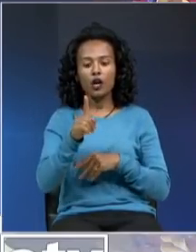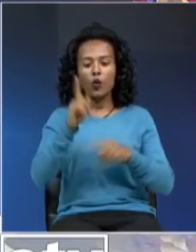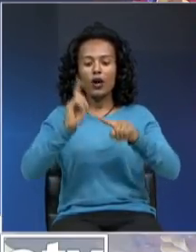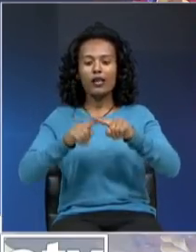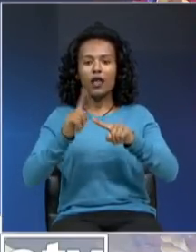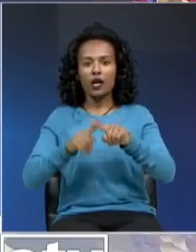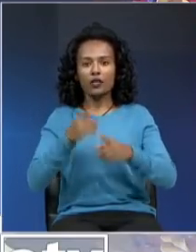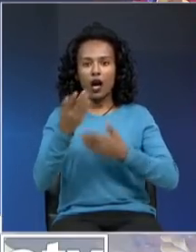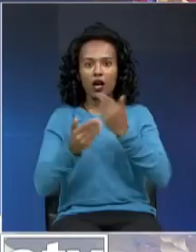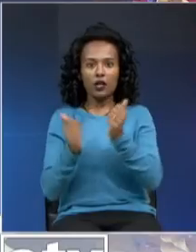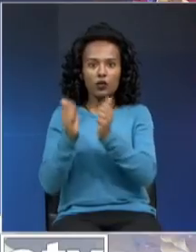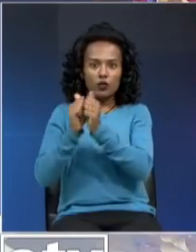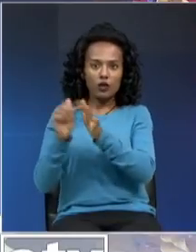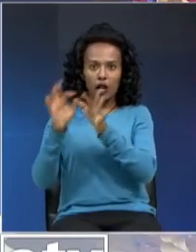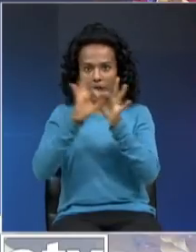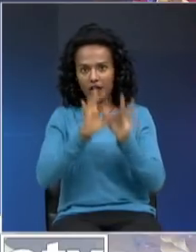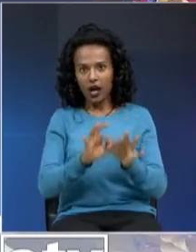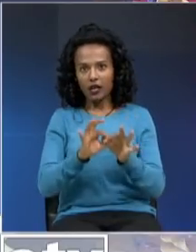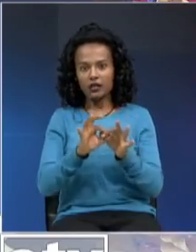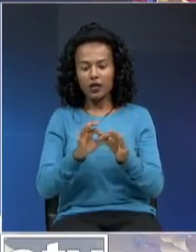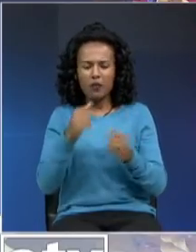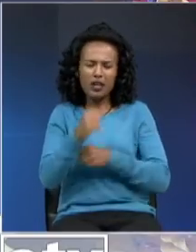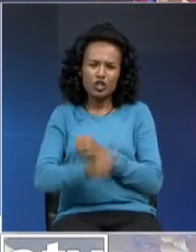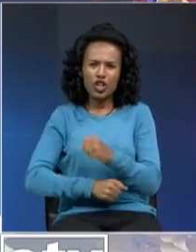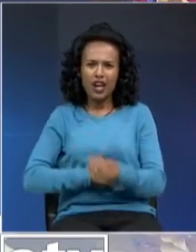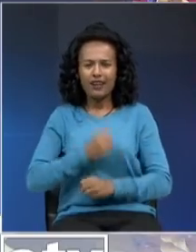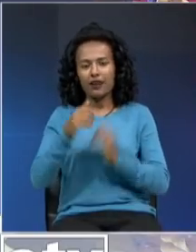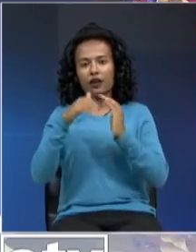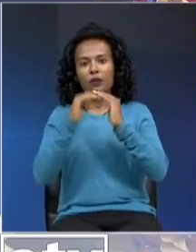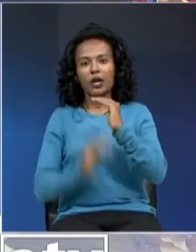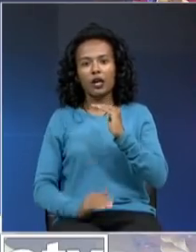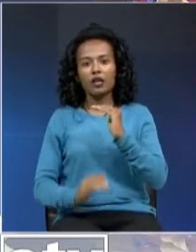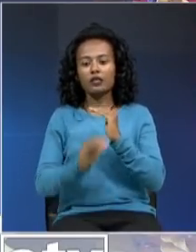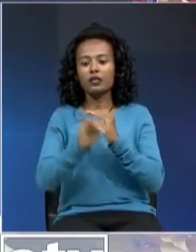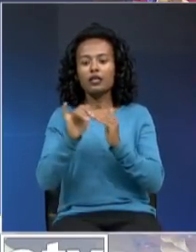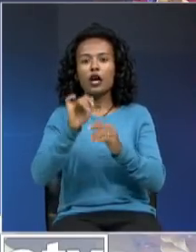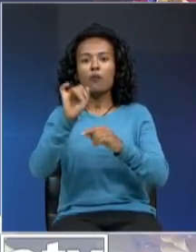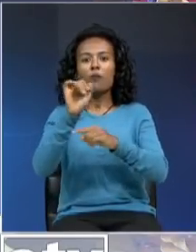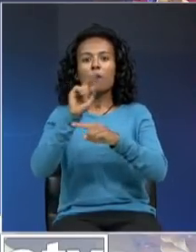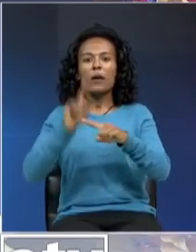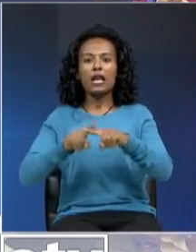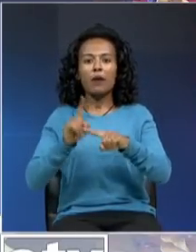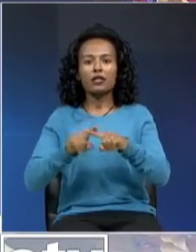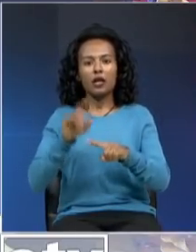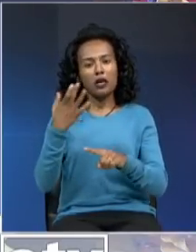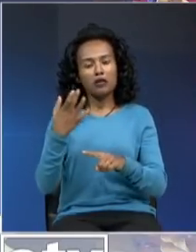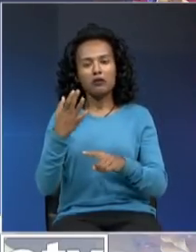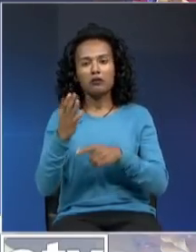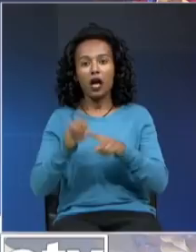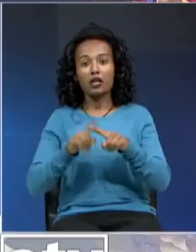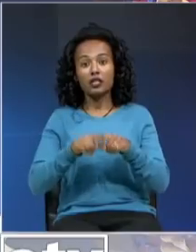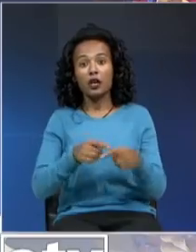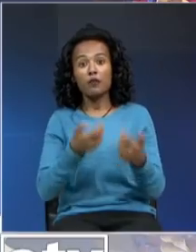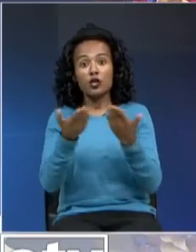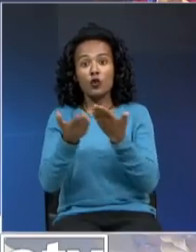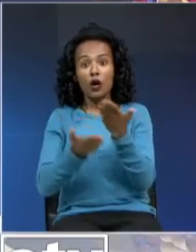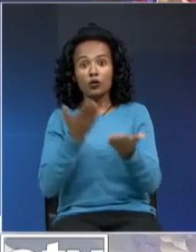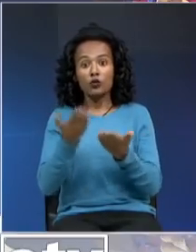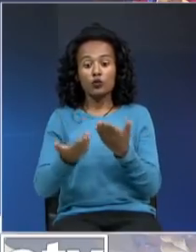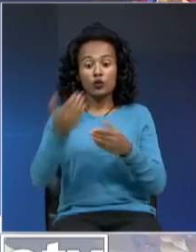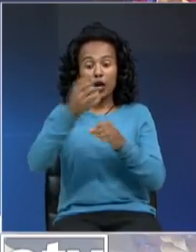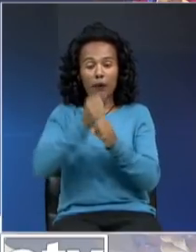ከታክሲ አገልግሎት ጋር በተያያዘም መተፋፈግን ለመቀነስ እንደ ሚኒባስ ያሉ የታክሲ አገልግሎት የሚሰጡ ተሽከርካሪዎች